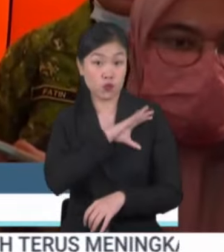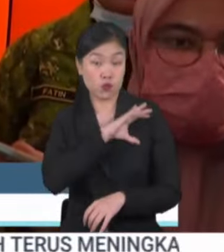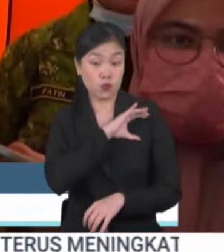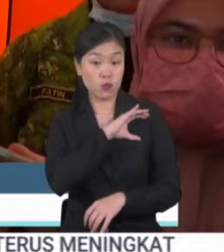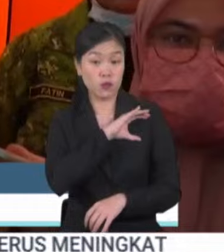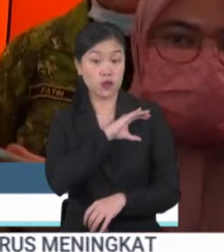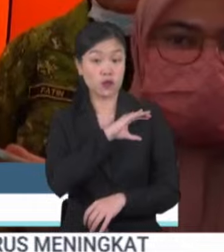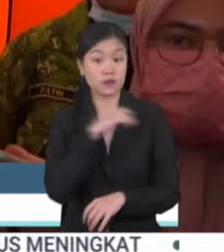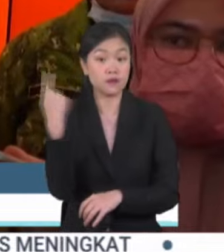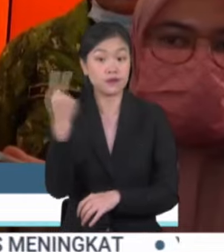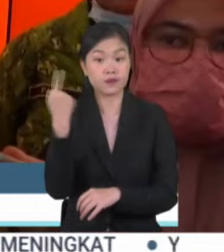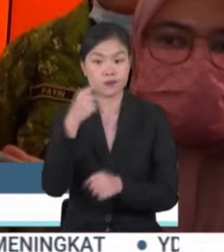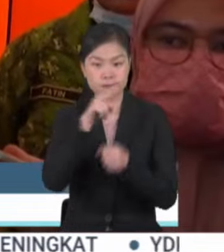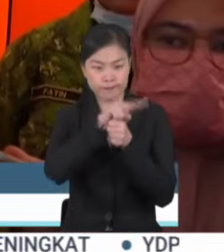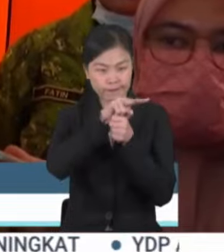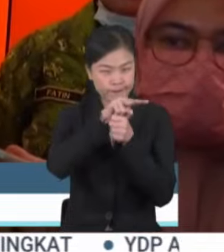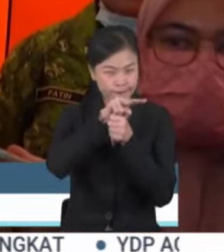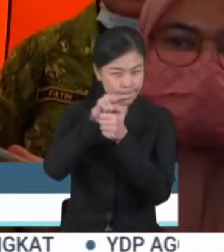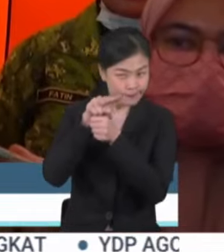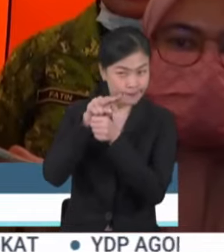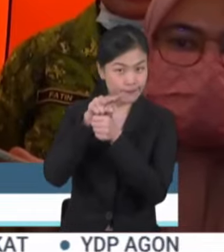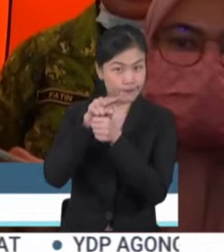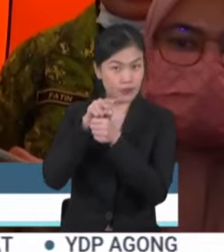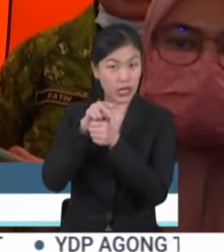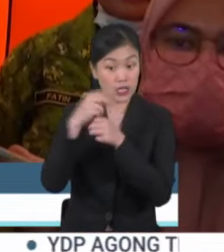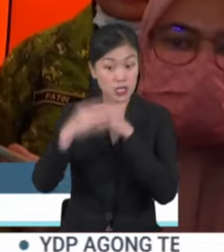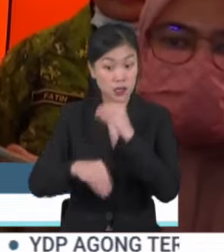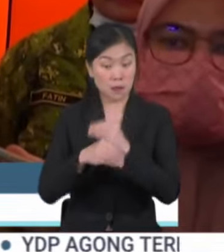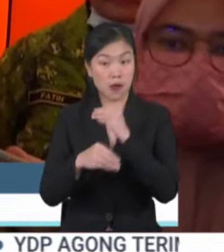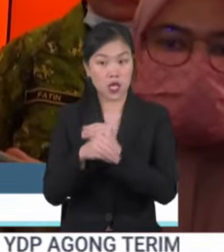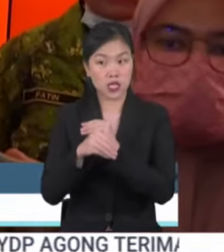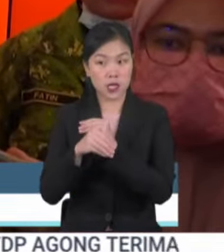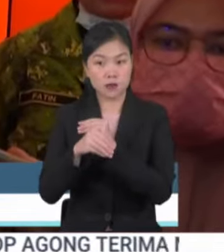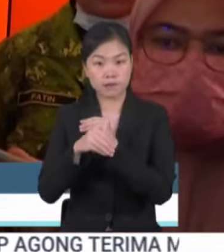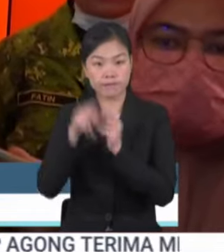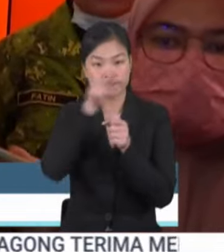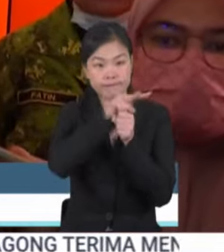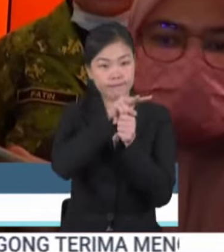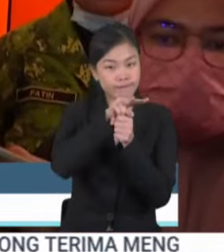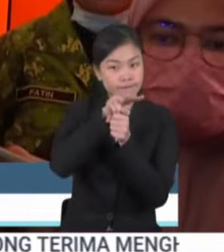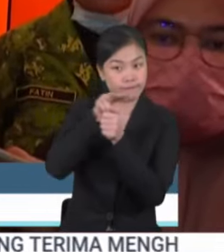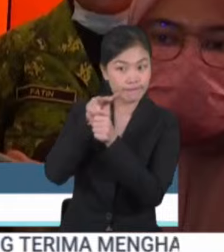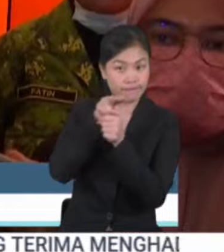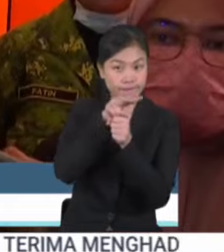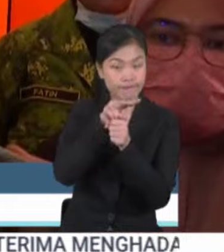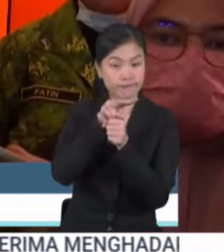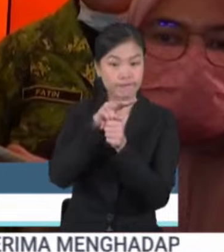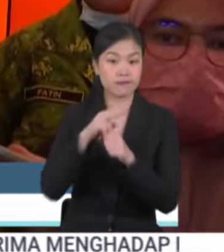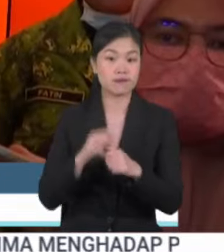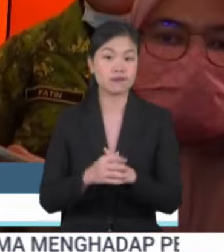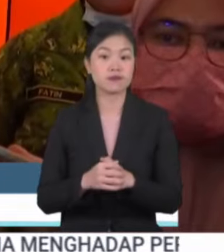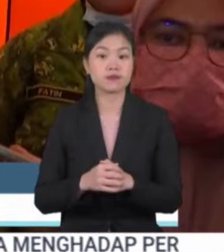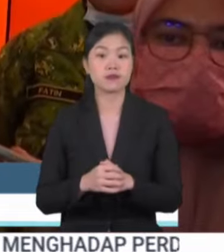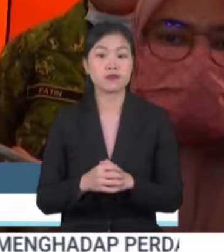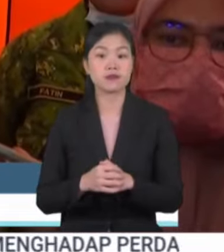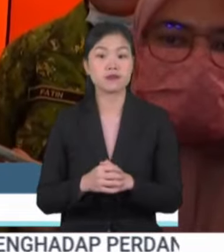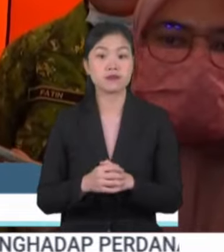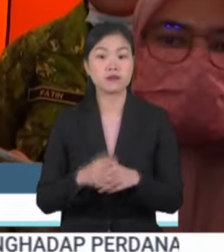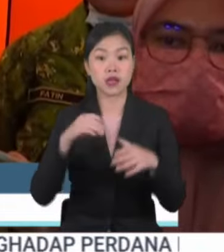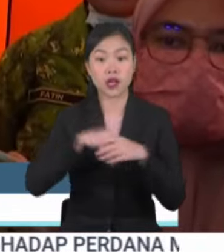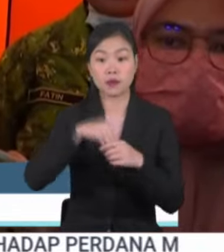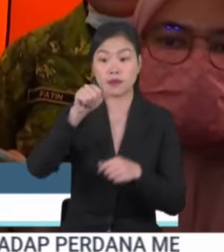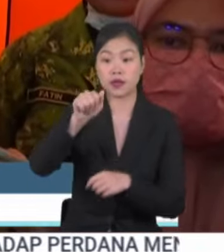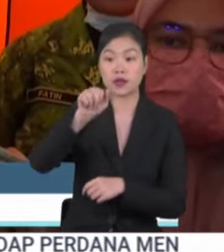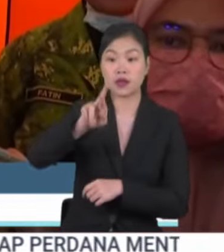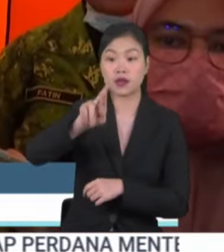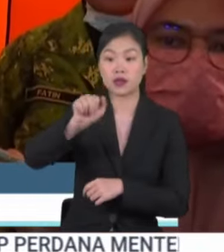polis sentiasa meningkatkan rondaan dan pemantauan di kawasan-kawasan yang terlibat ni. Dan di kawasan Harau ni